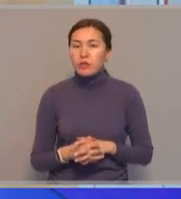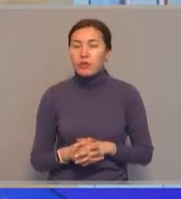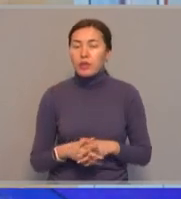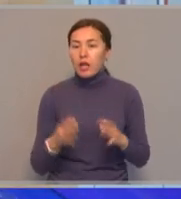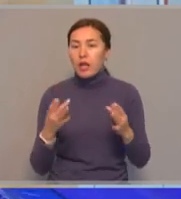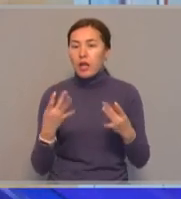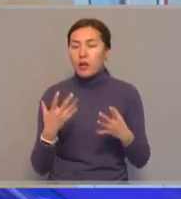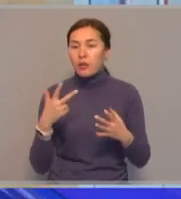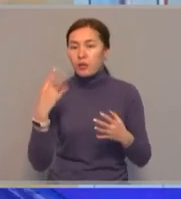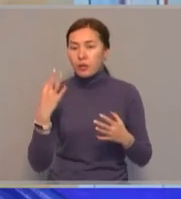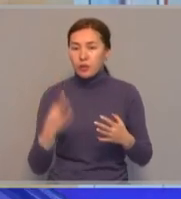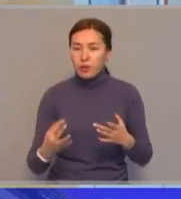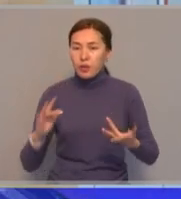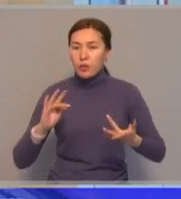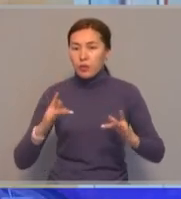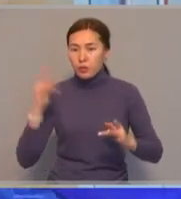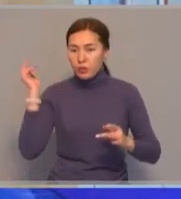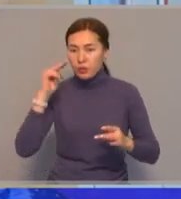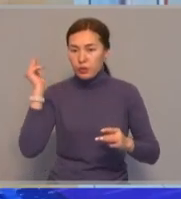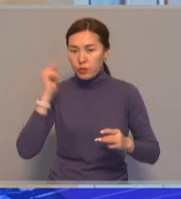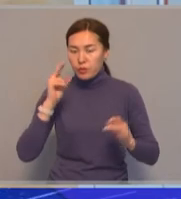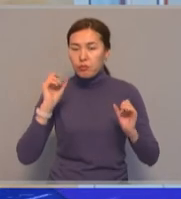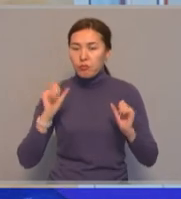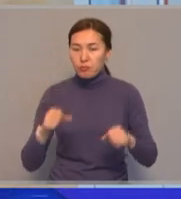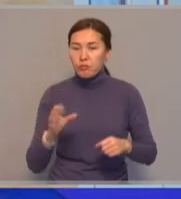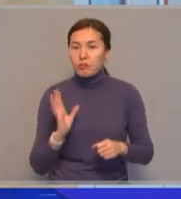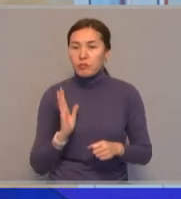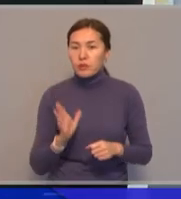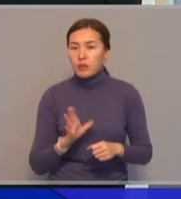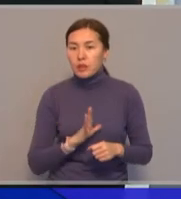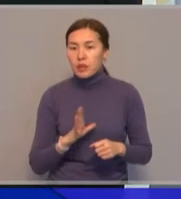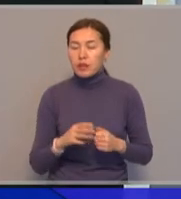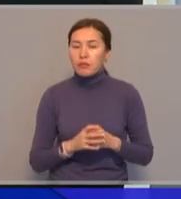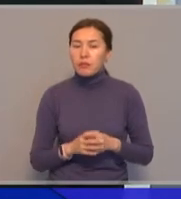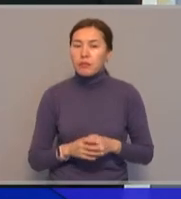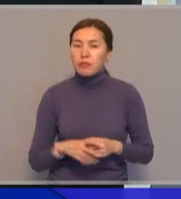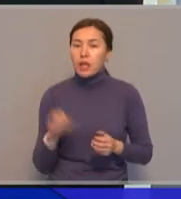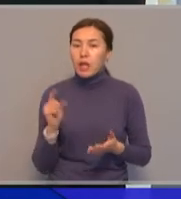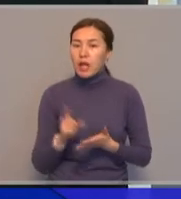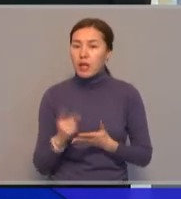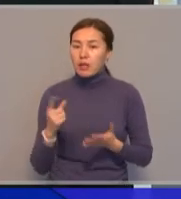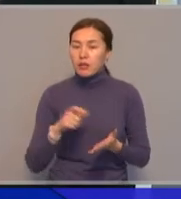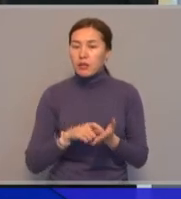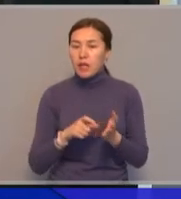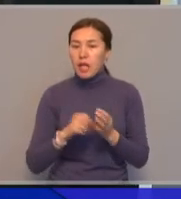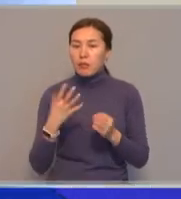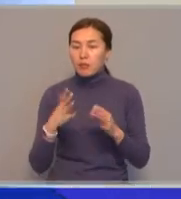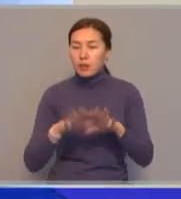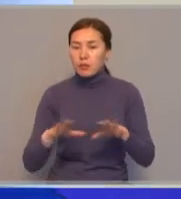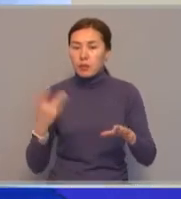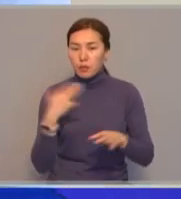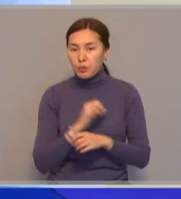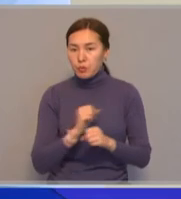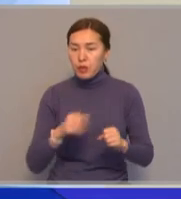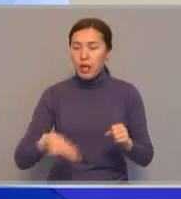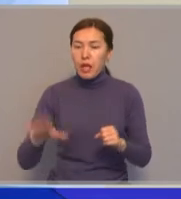режимде, 30% онлайн режимде оқу рұқсат етілген, және де міндетті түрде бір сыныпта 15 баладан аспайтын, және